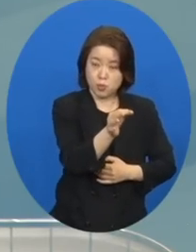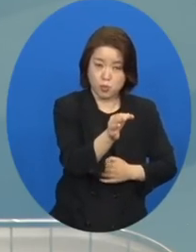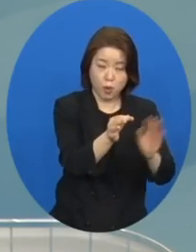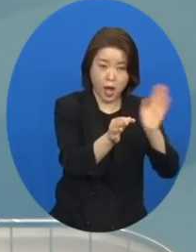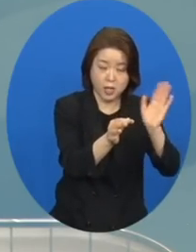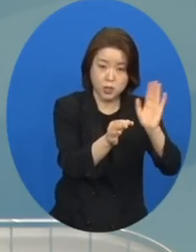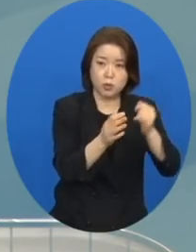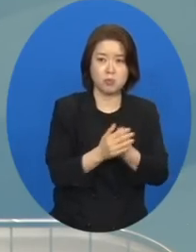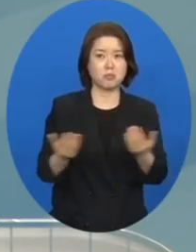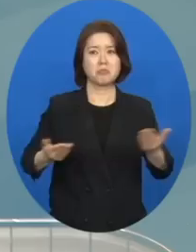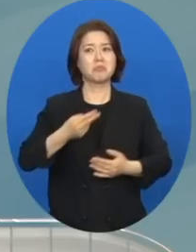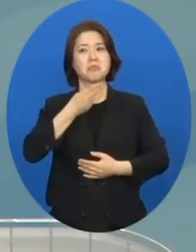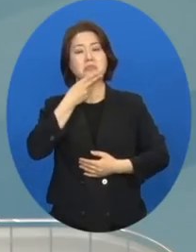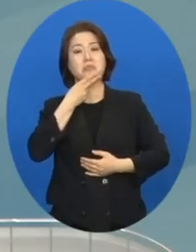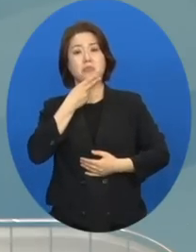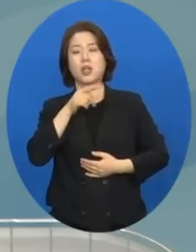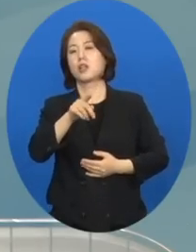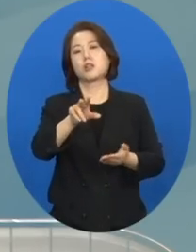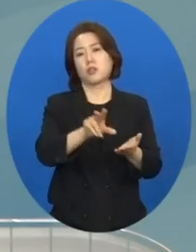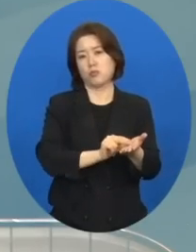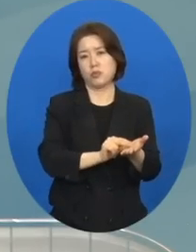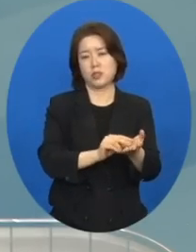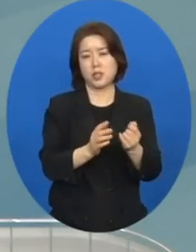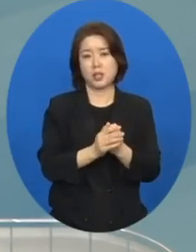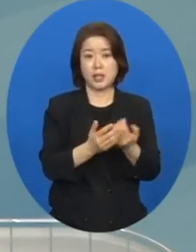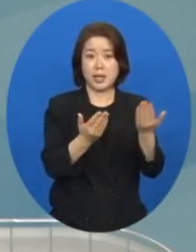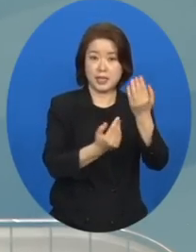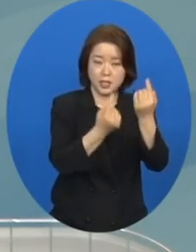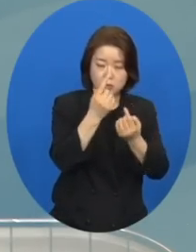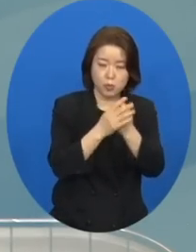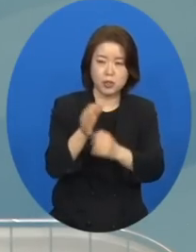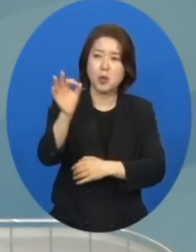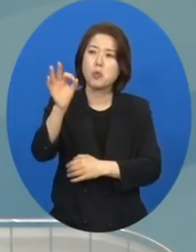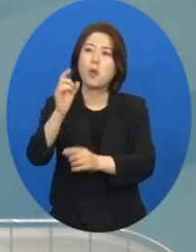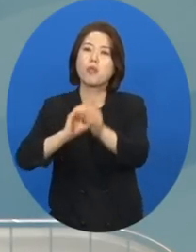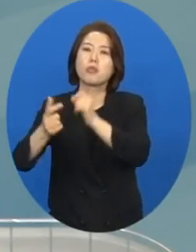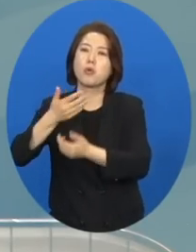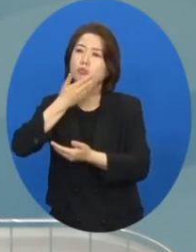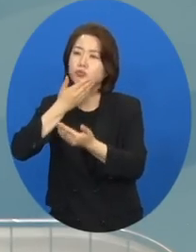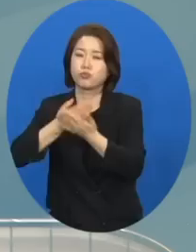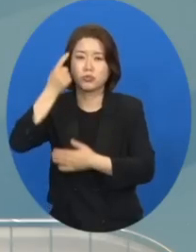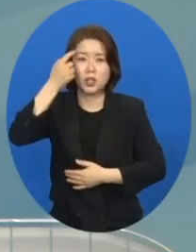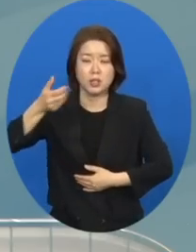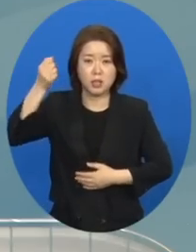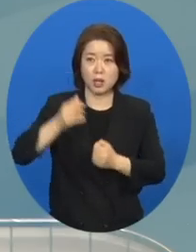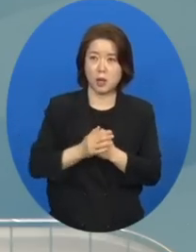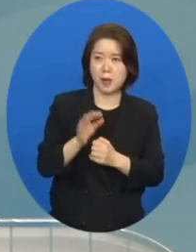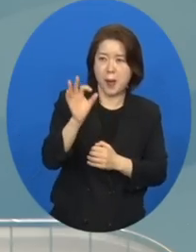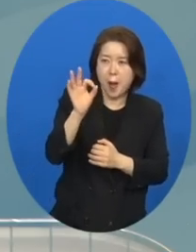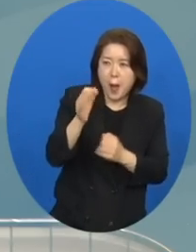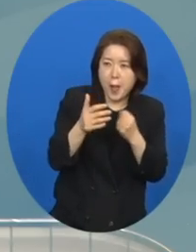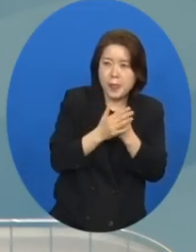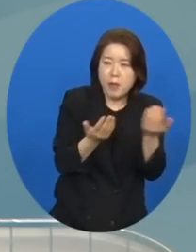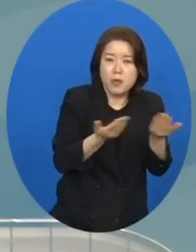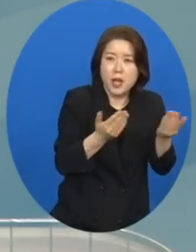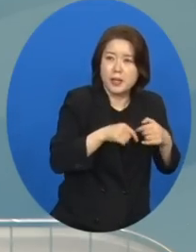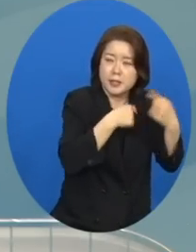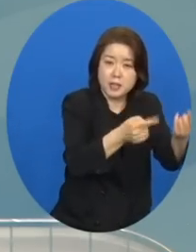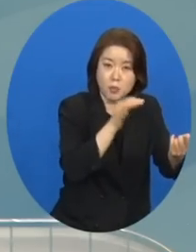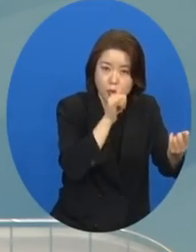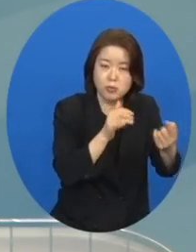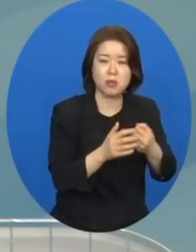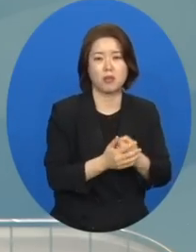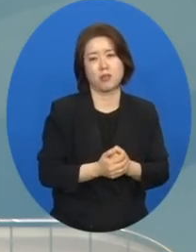않는 것이 문제입니다 일보다 삭스를 더 중요 써 기하고 삭스 을 얻기 위해 일하는 거예요 그래서 4 꾸는